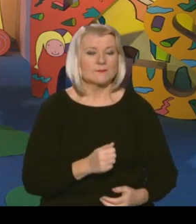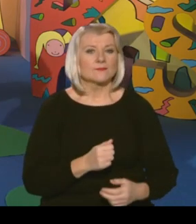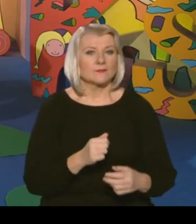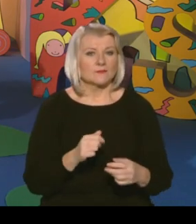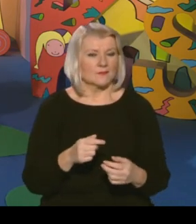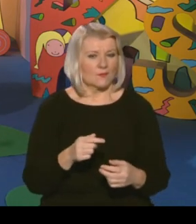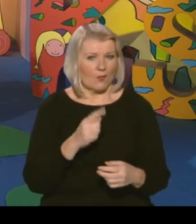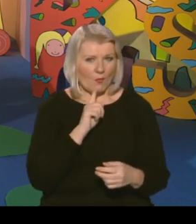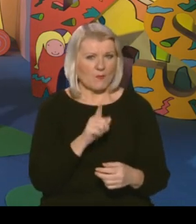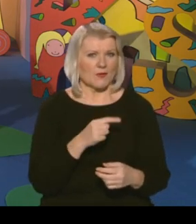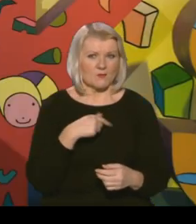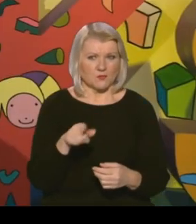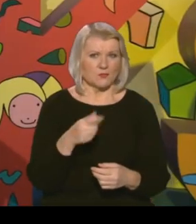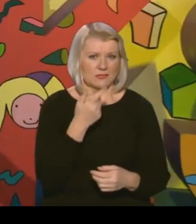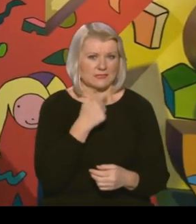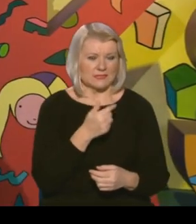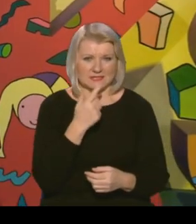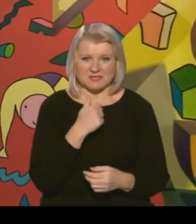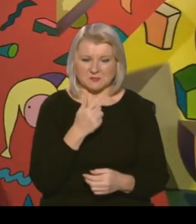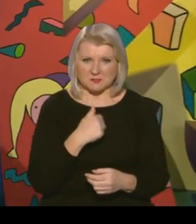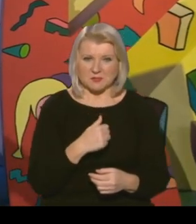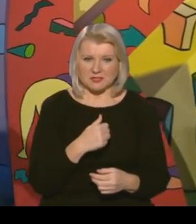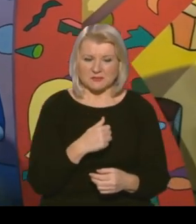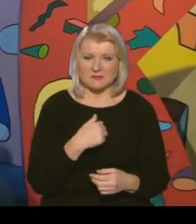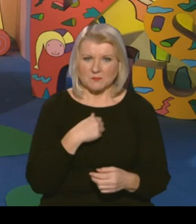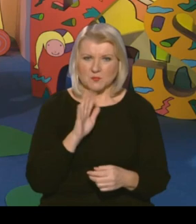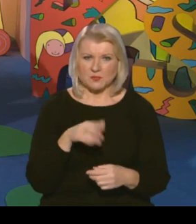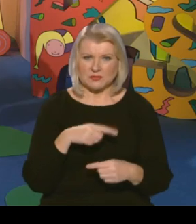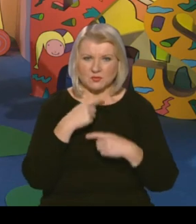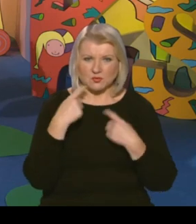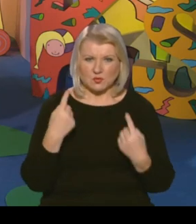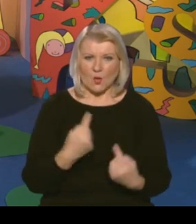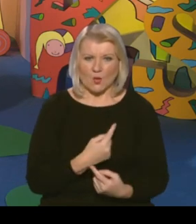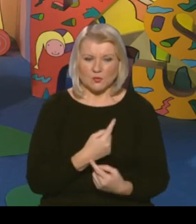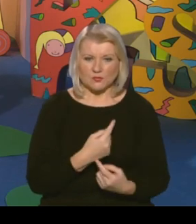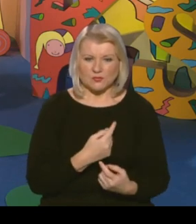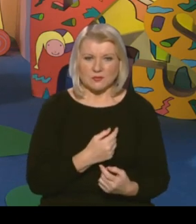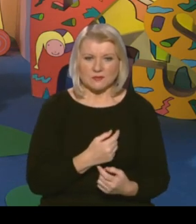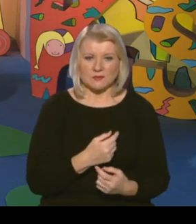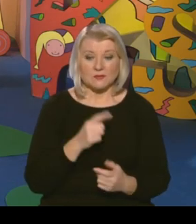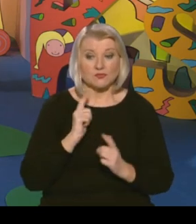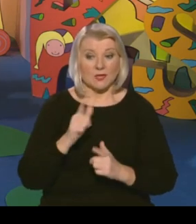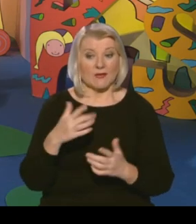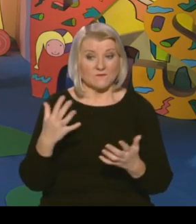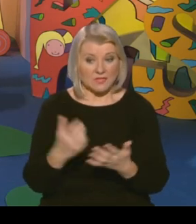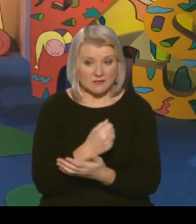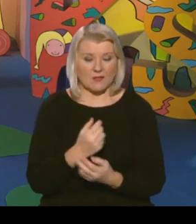Ale to se mi líbí, Michale. To si asi hned vyzkouším. Jenom co vyhraješ.